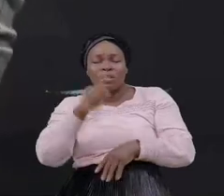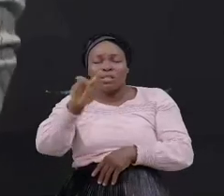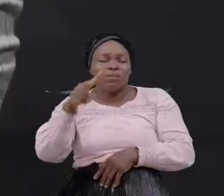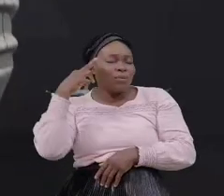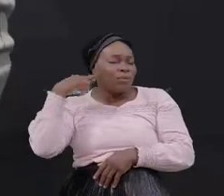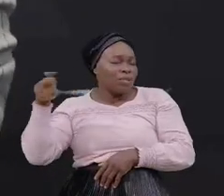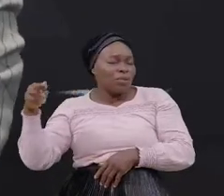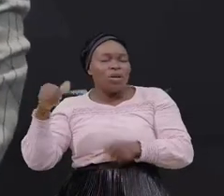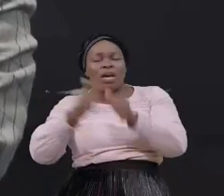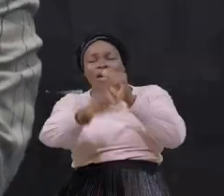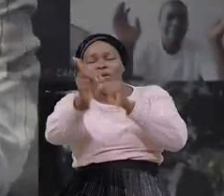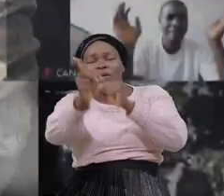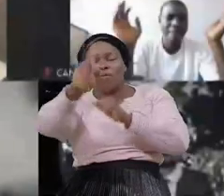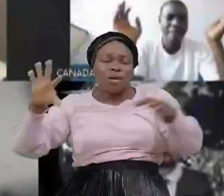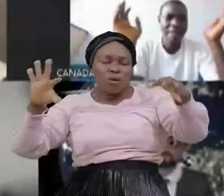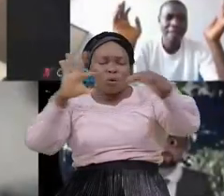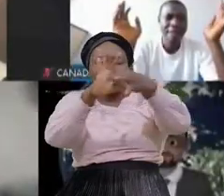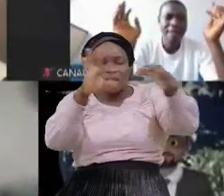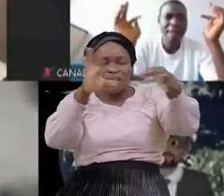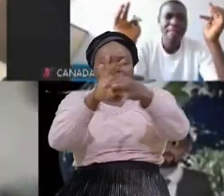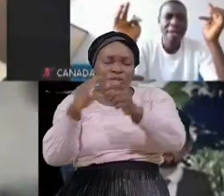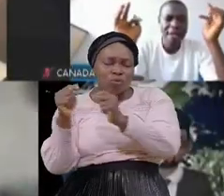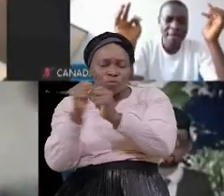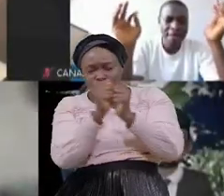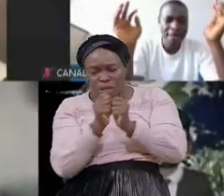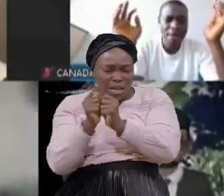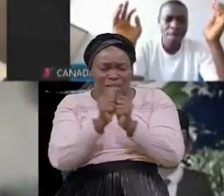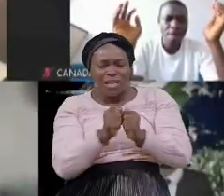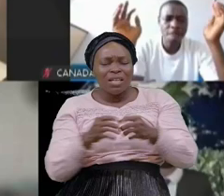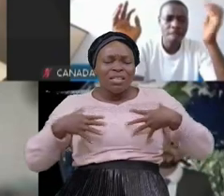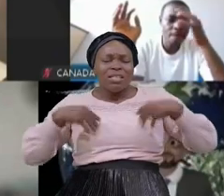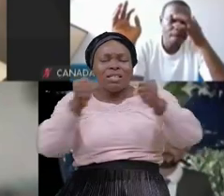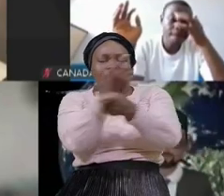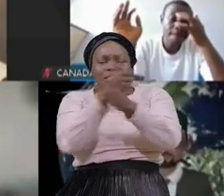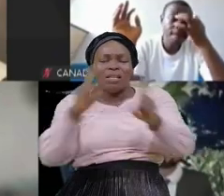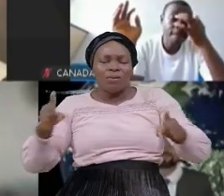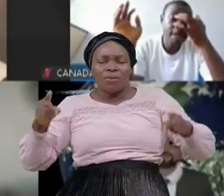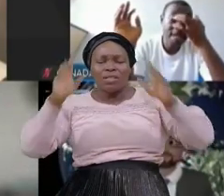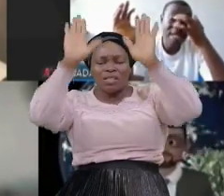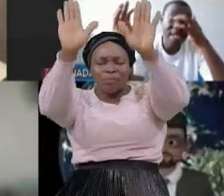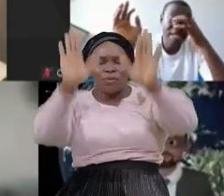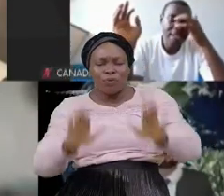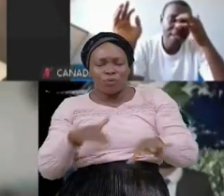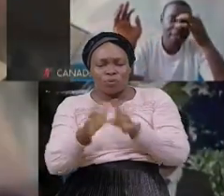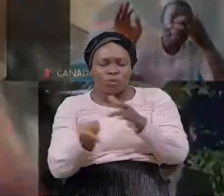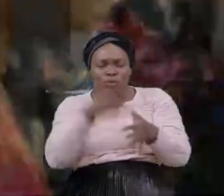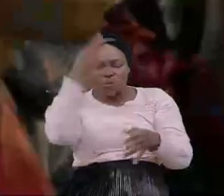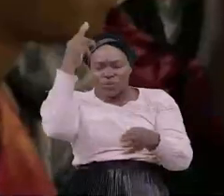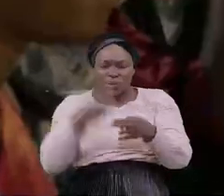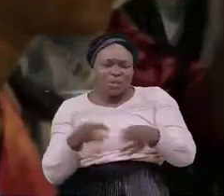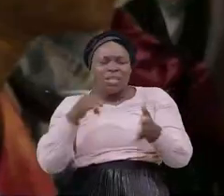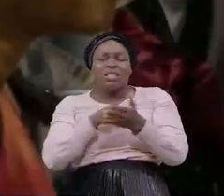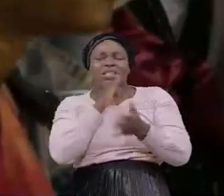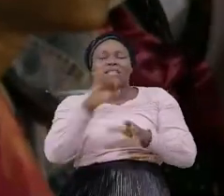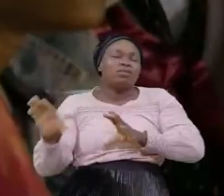soyez, partout où nous sommes connectés ensemble, la guérison et la délivrance, les miracles pour vous. C'est